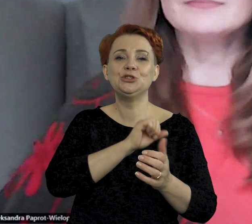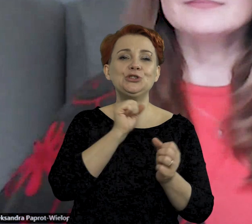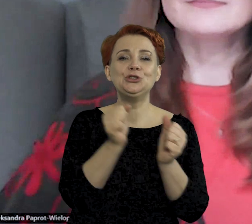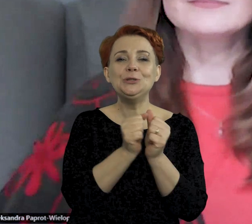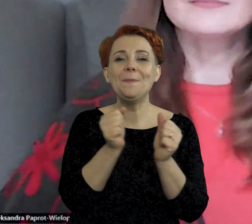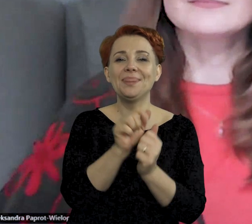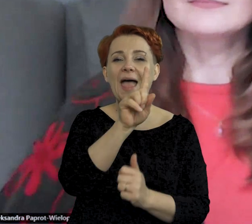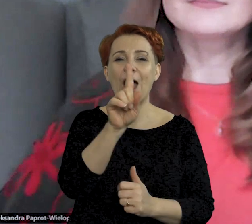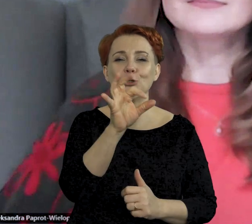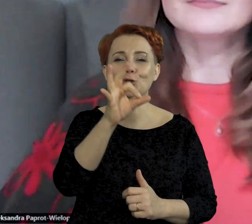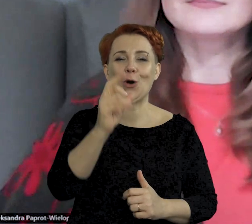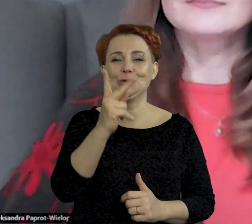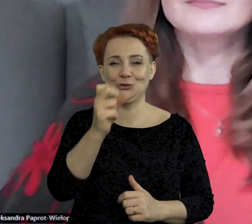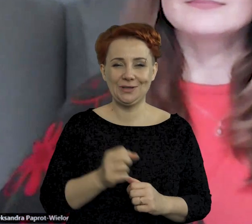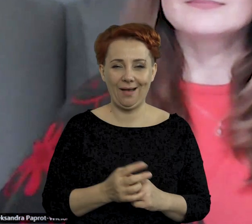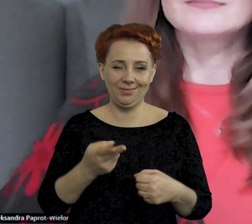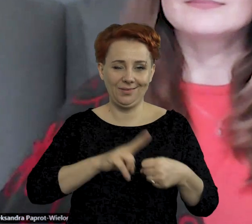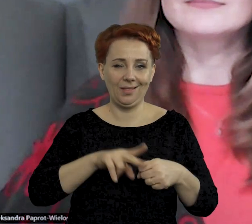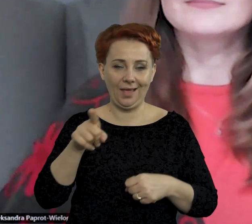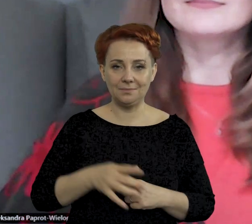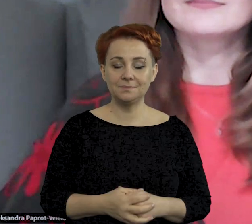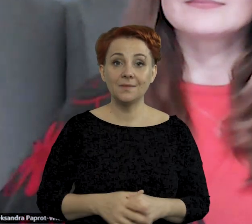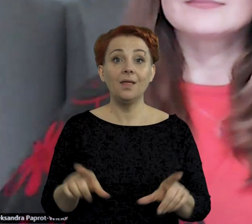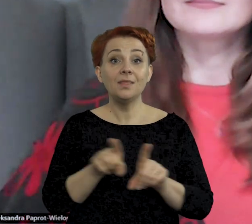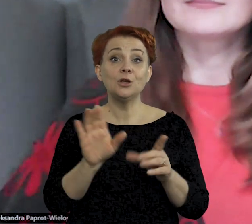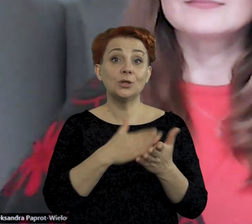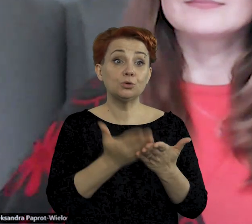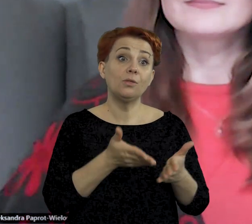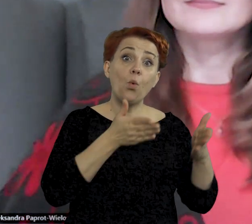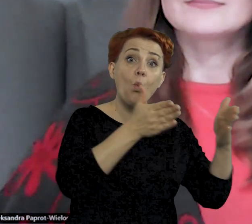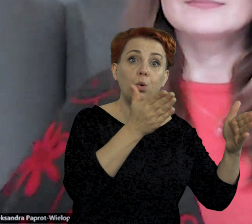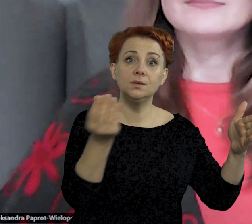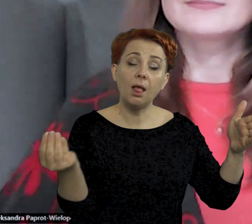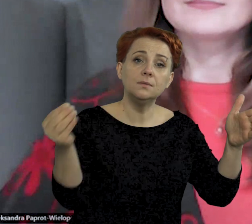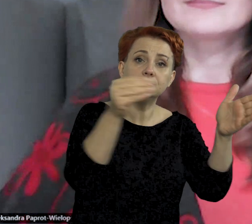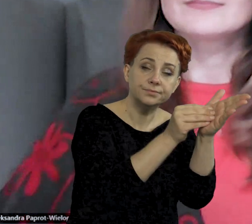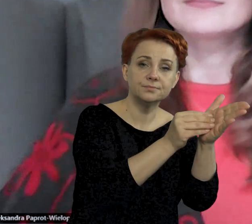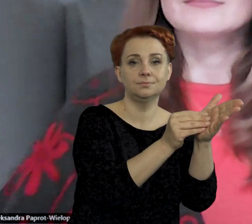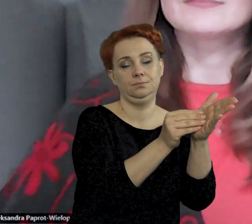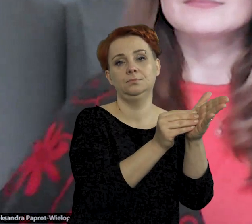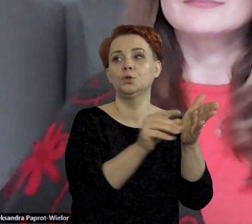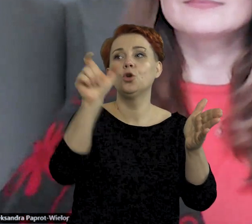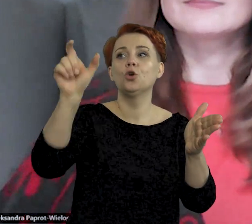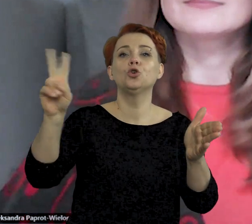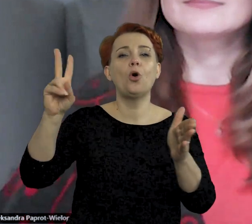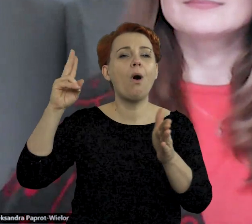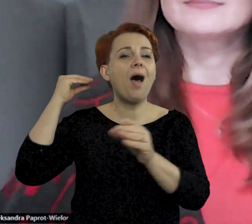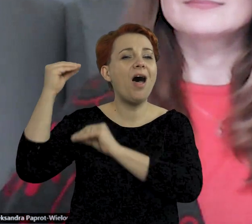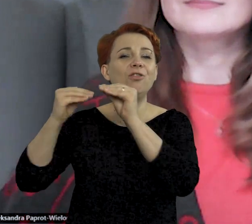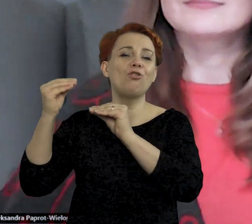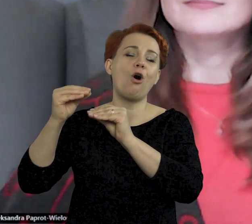Inna rzecz to na przykład nadanie i starania o to, by ulicom nadać imiona wielkich etnologów i